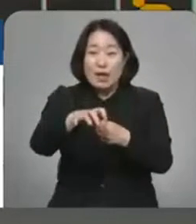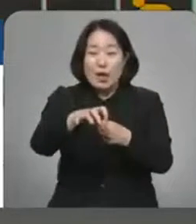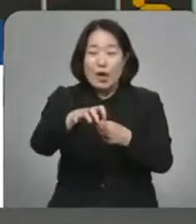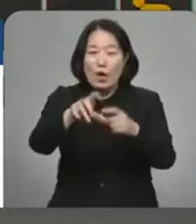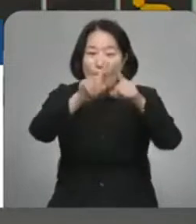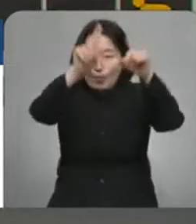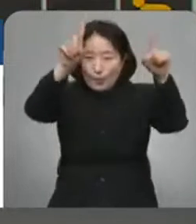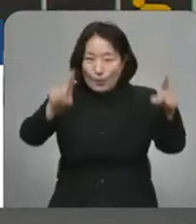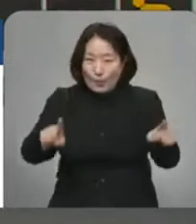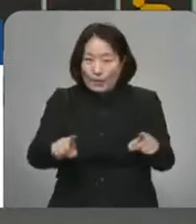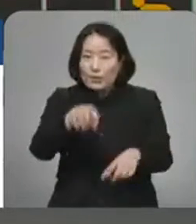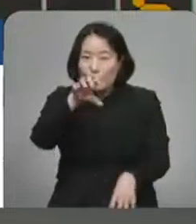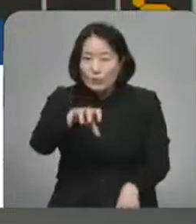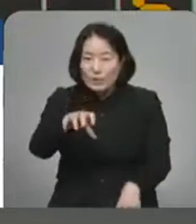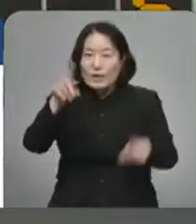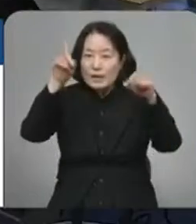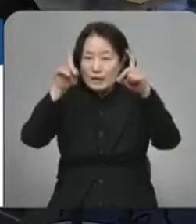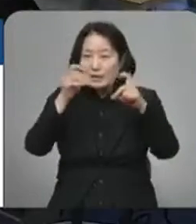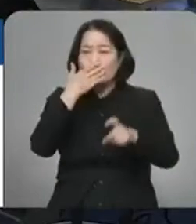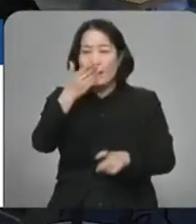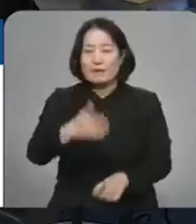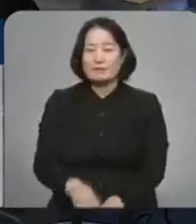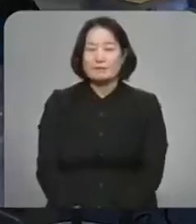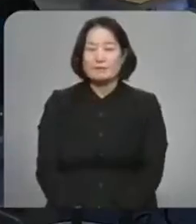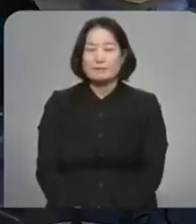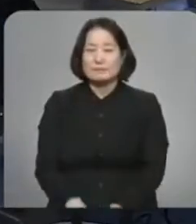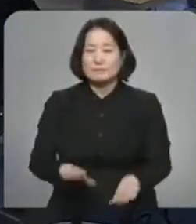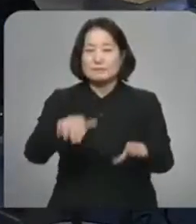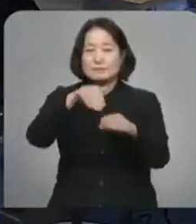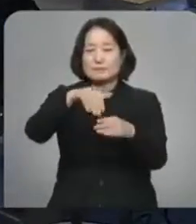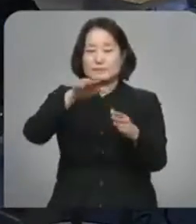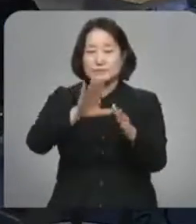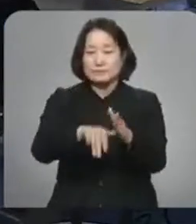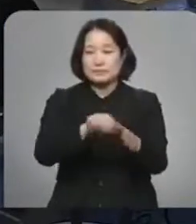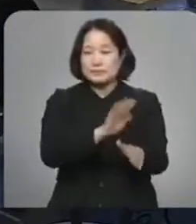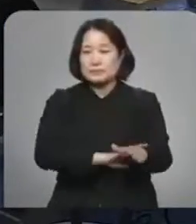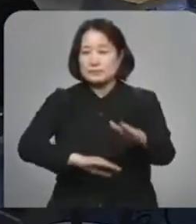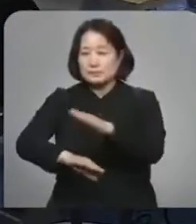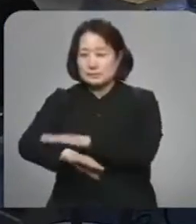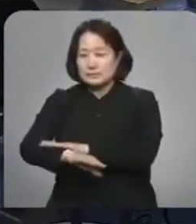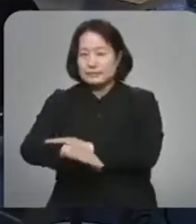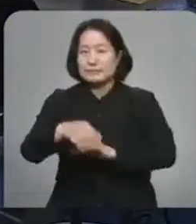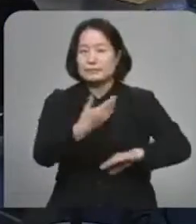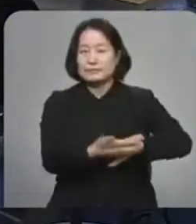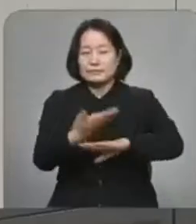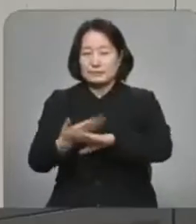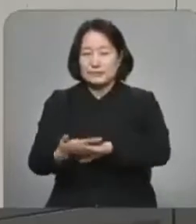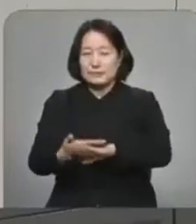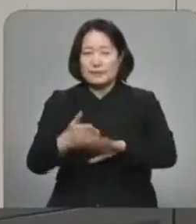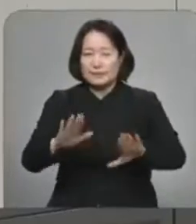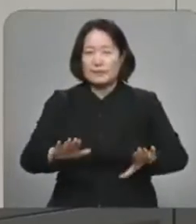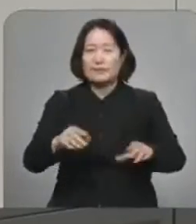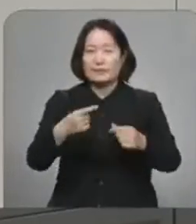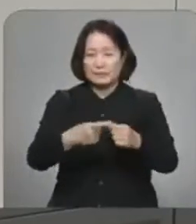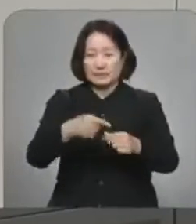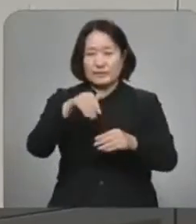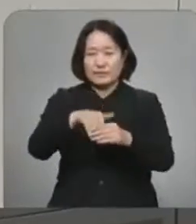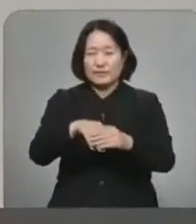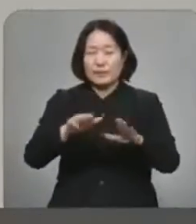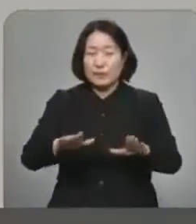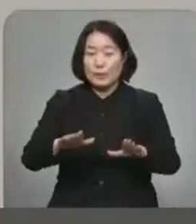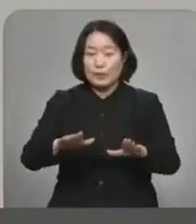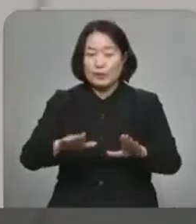인증샷을 찍는 것은 가능합니다 이번 선 그는 여당과 야당이 바뀐 뒤 치러지는 첫 번째 선거입니다 현재